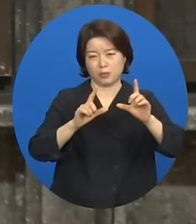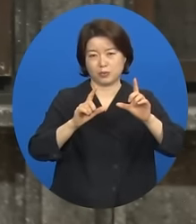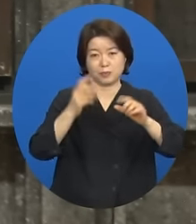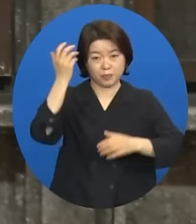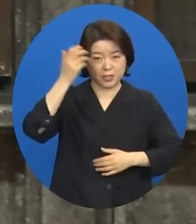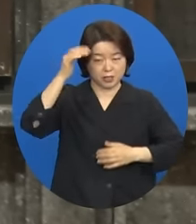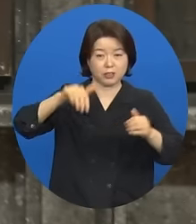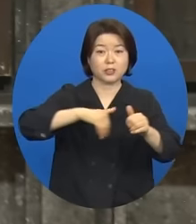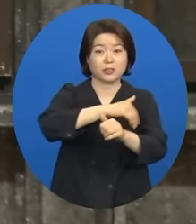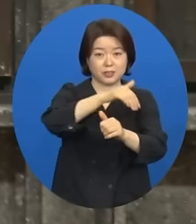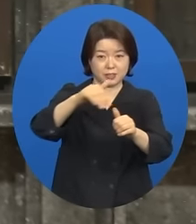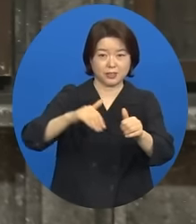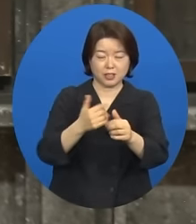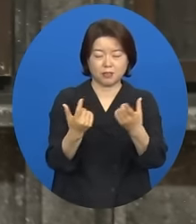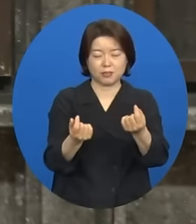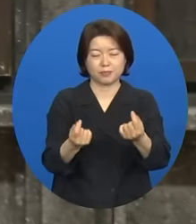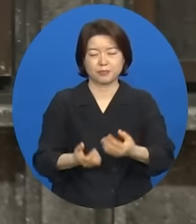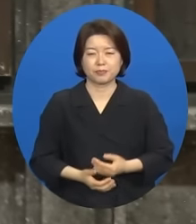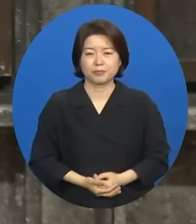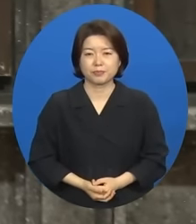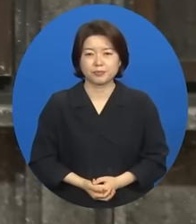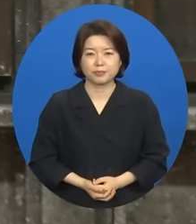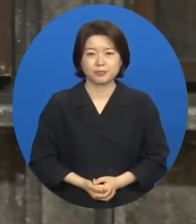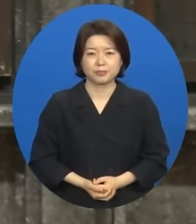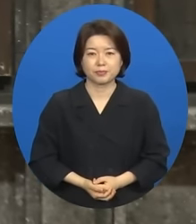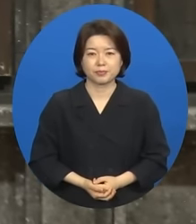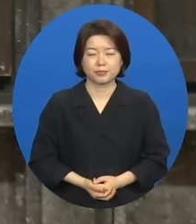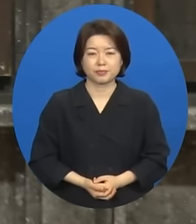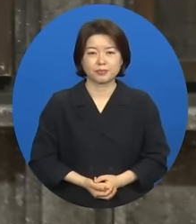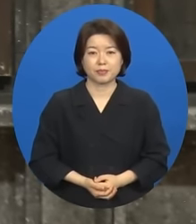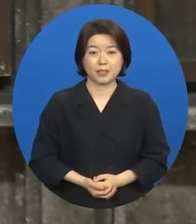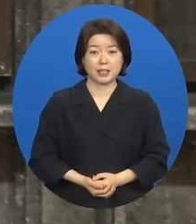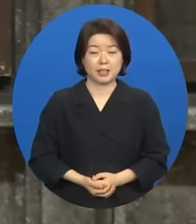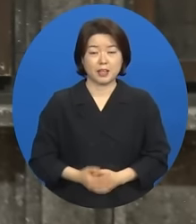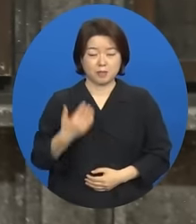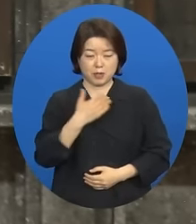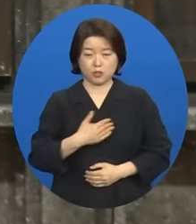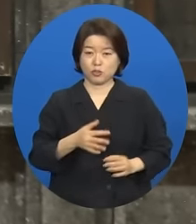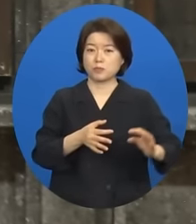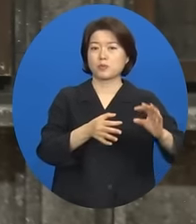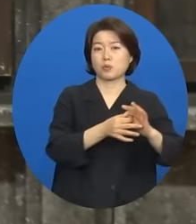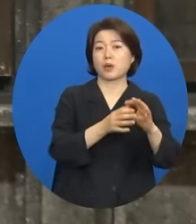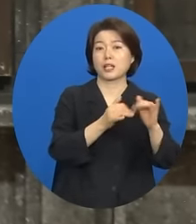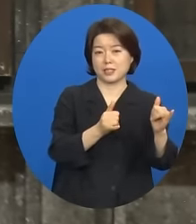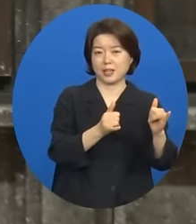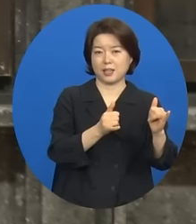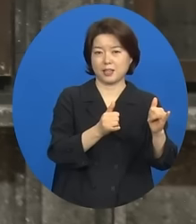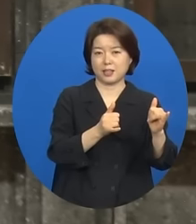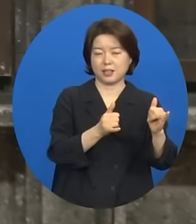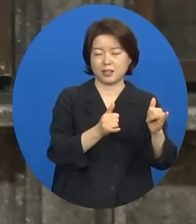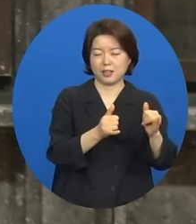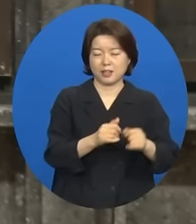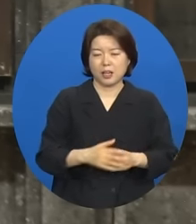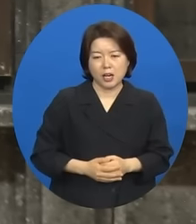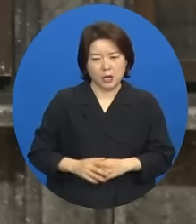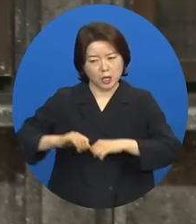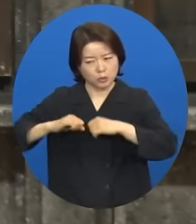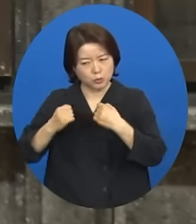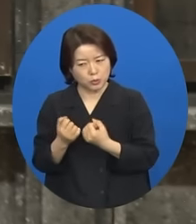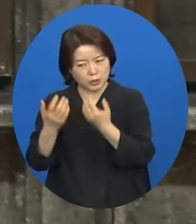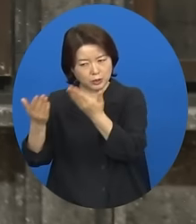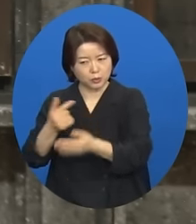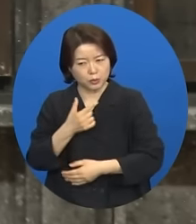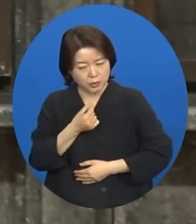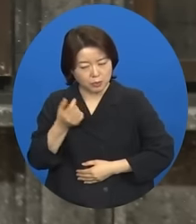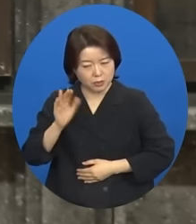영적인 상태였다는 것입니다. 바로 육신이 속한 자였기 때문에 순종은 하려 하지만 믿을